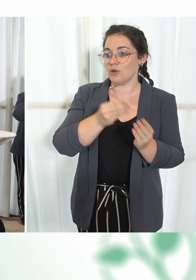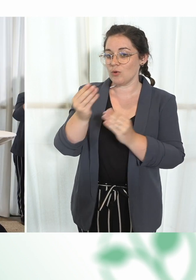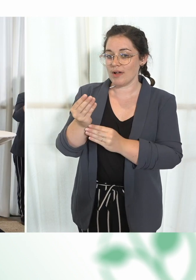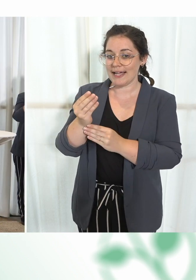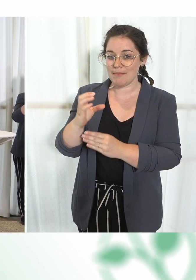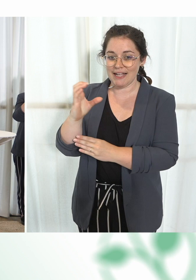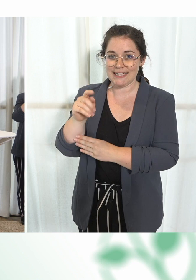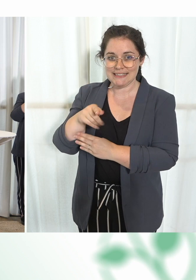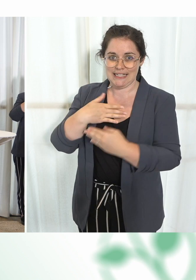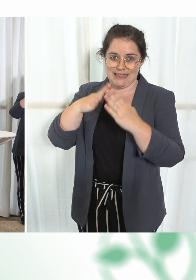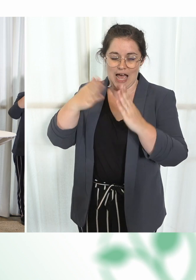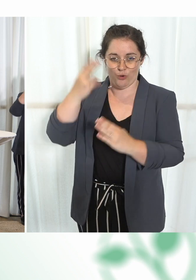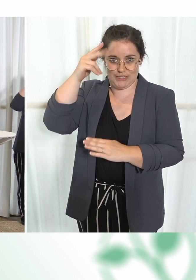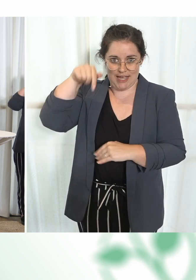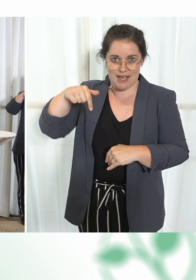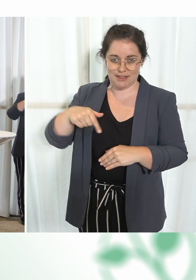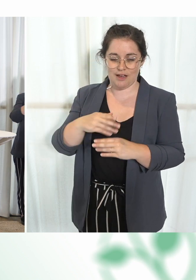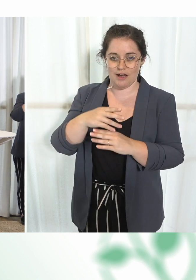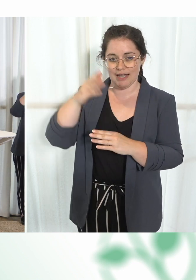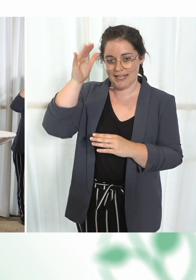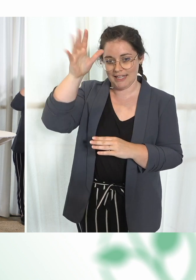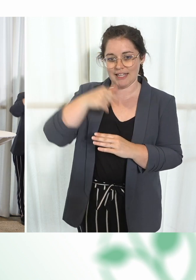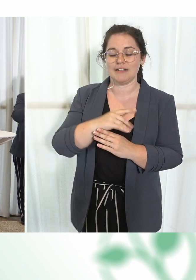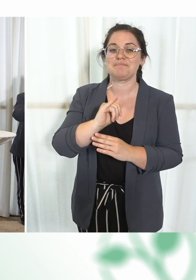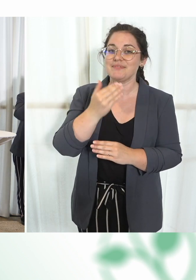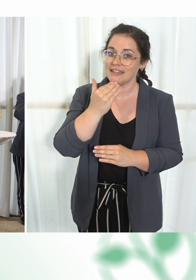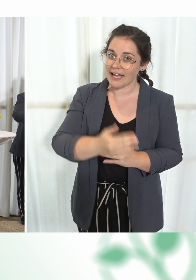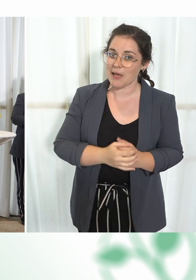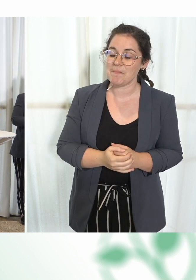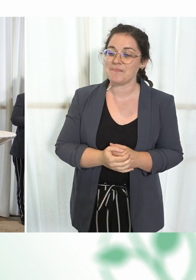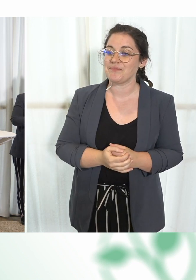den Hausherrn sozusagen für IKEA Heid. Ja, danke schön.